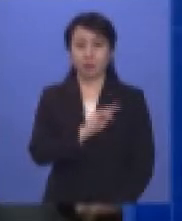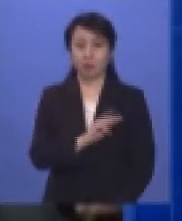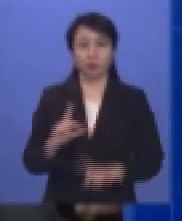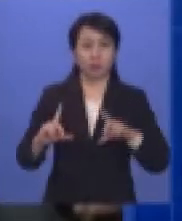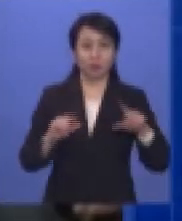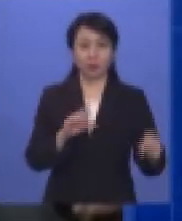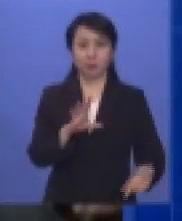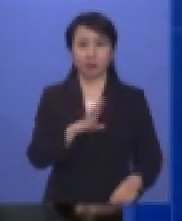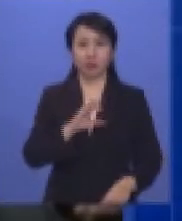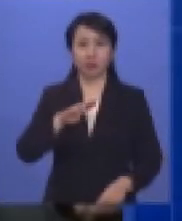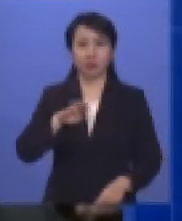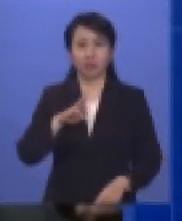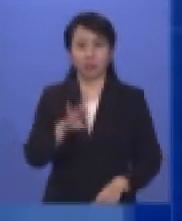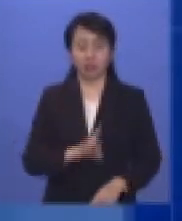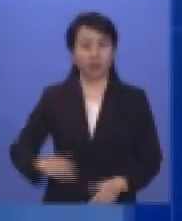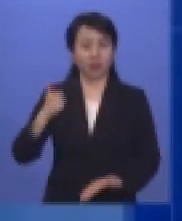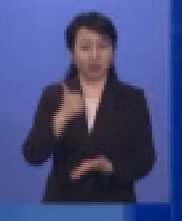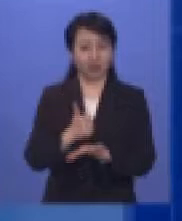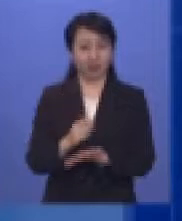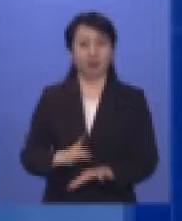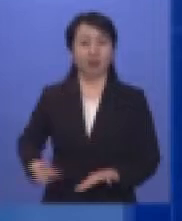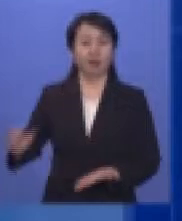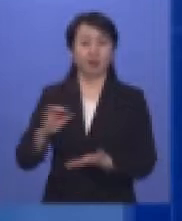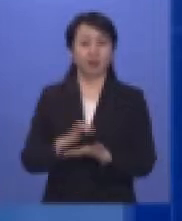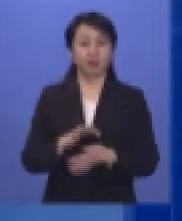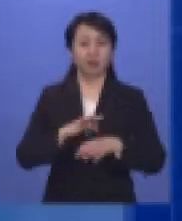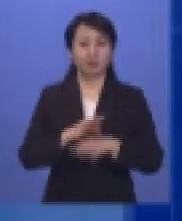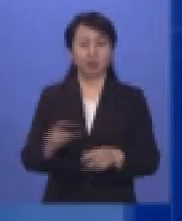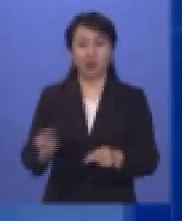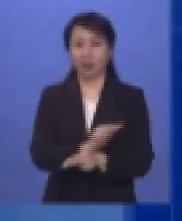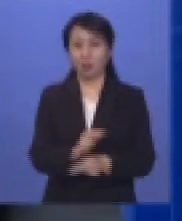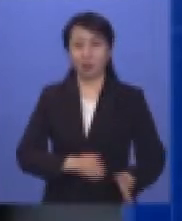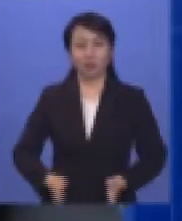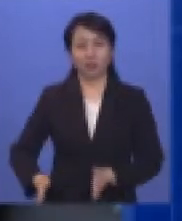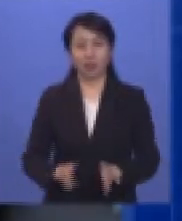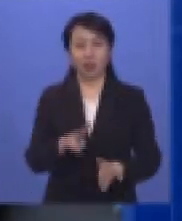визитом посетил Тайншинский район. Глава региона ознакомился с ходом ремонта дороги